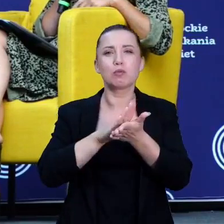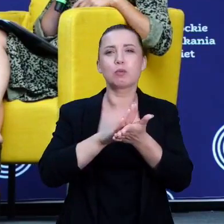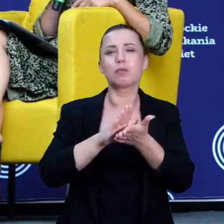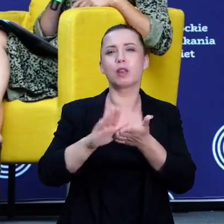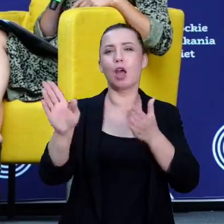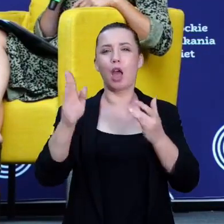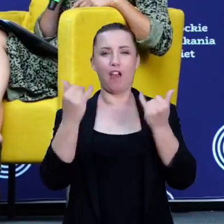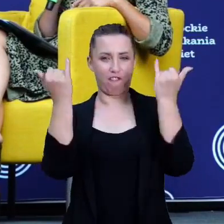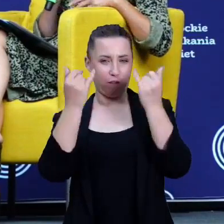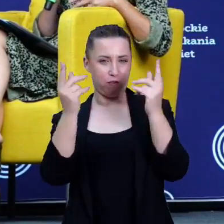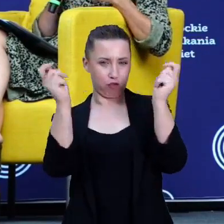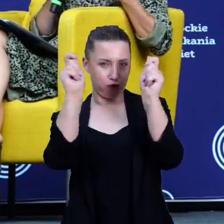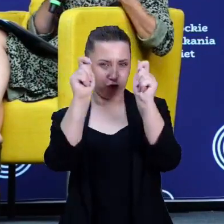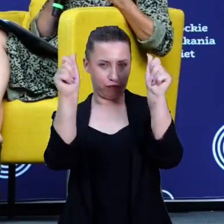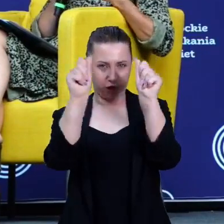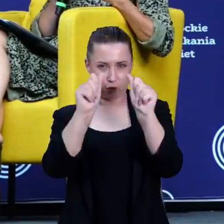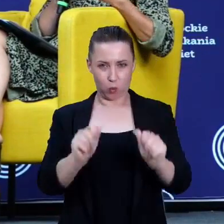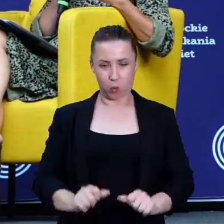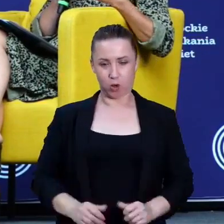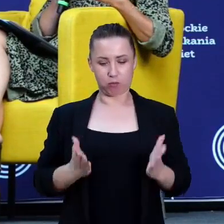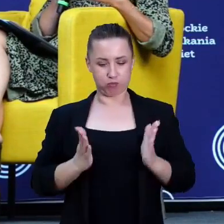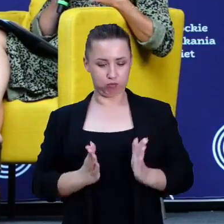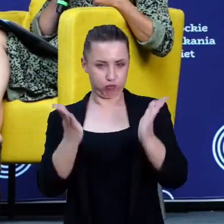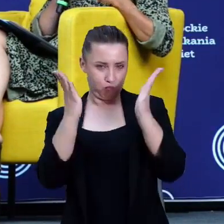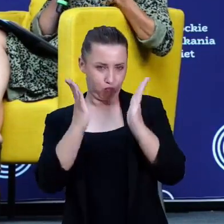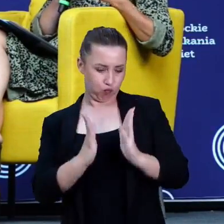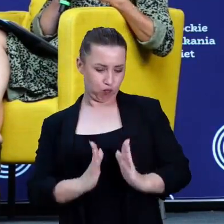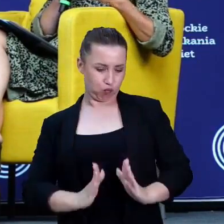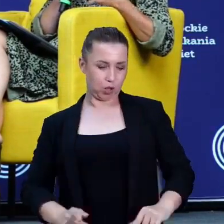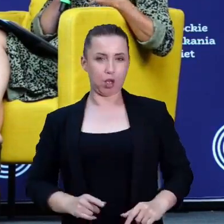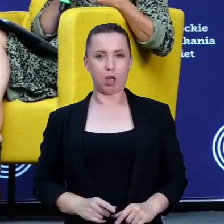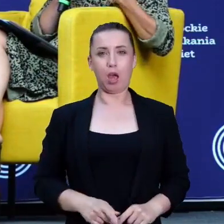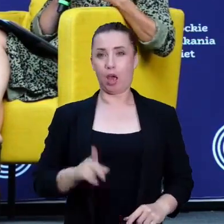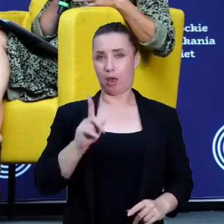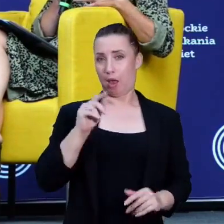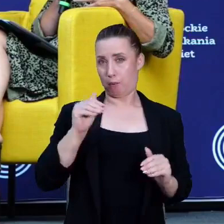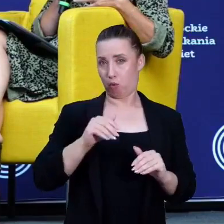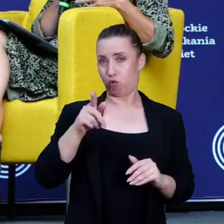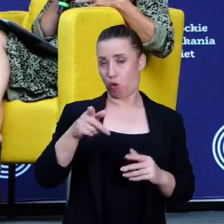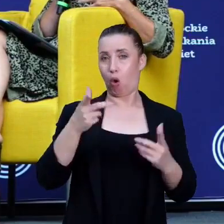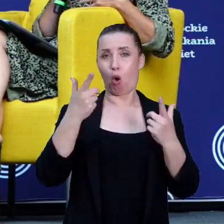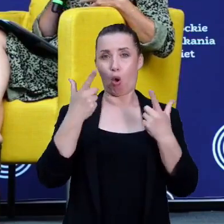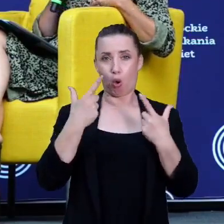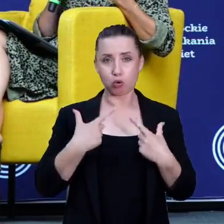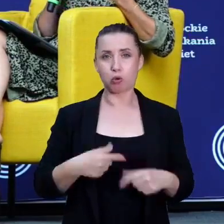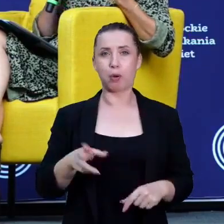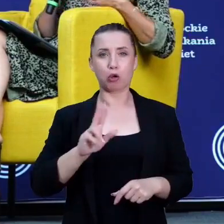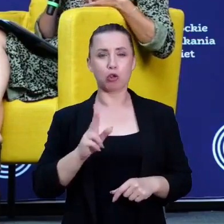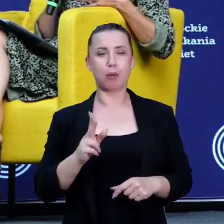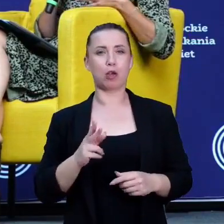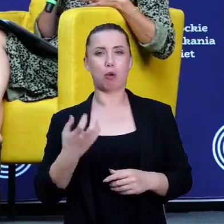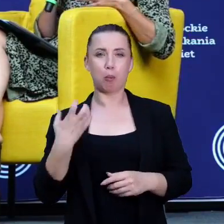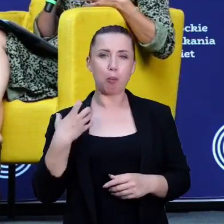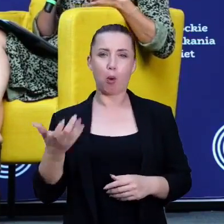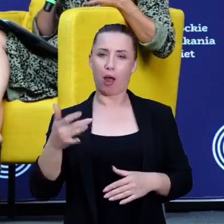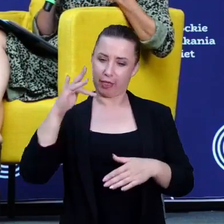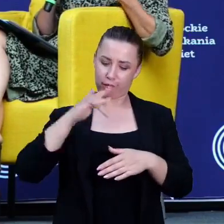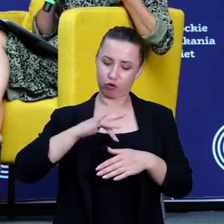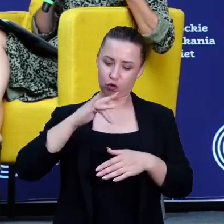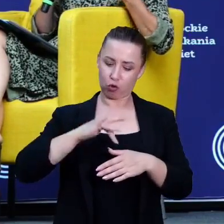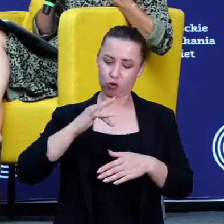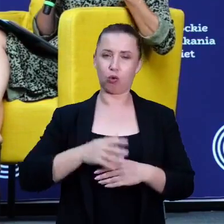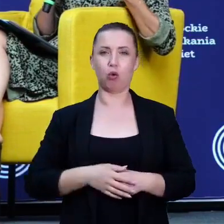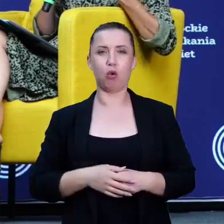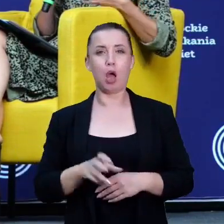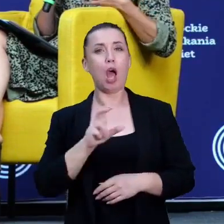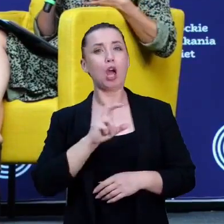perfekcyjną figurę, tylko to jest osoba, która ma dla nas coś do zaoferowania też, która jest bogata wnętrzem. Czy